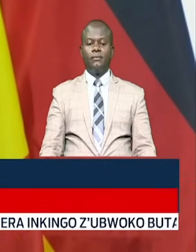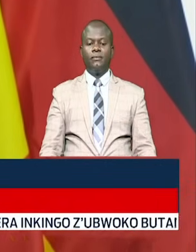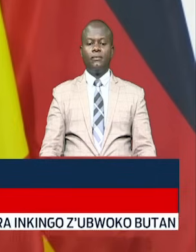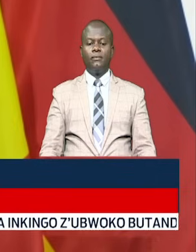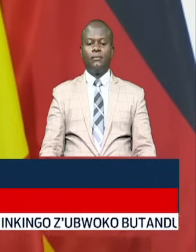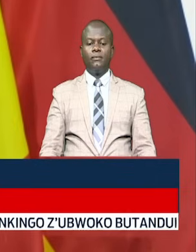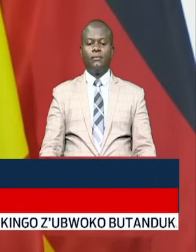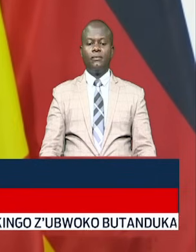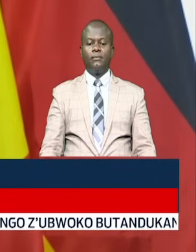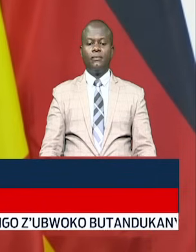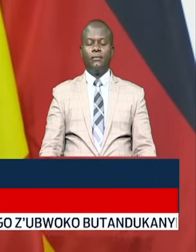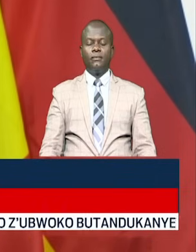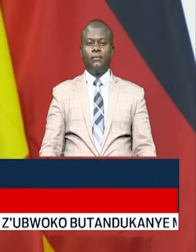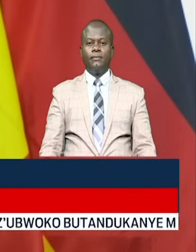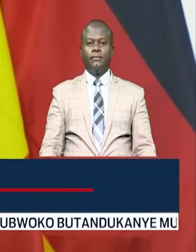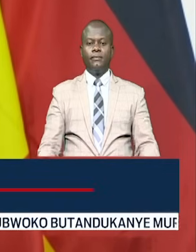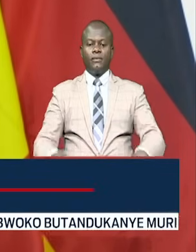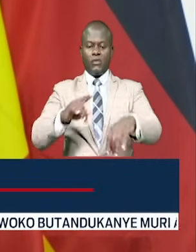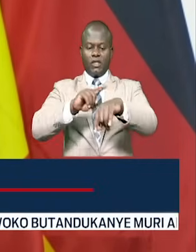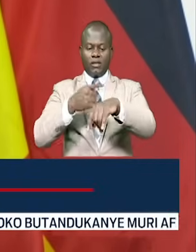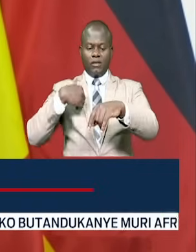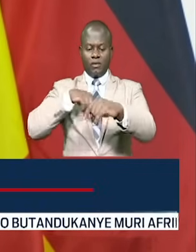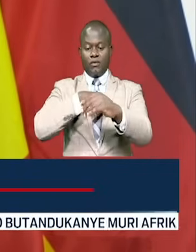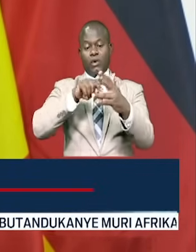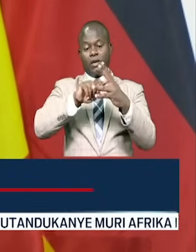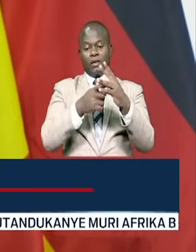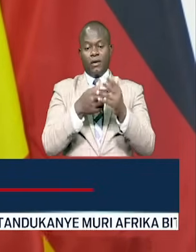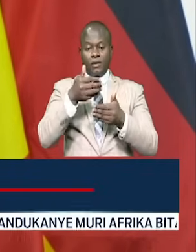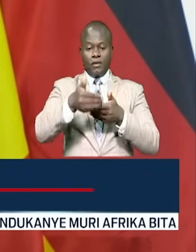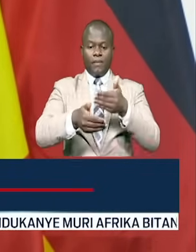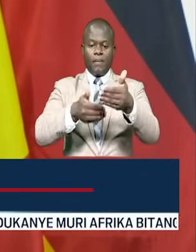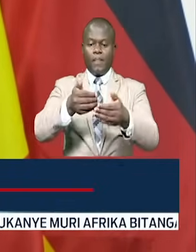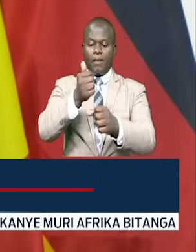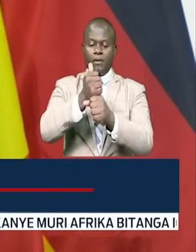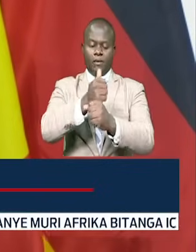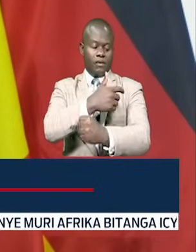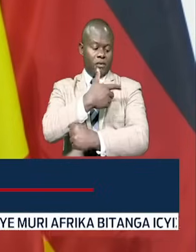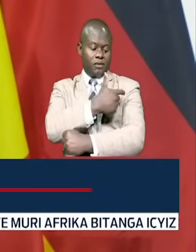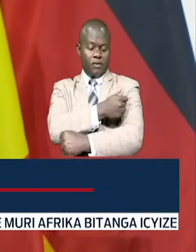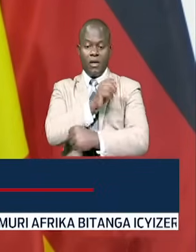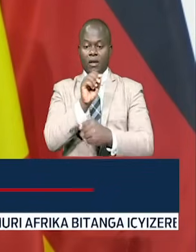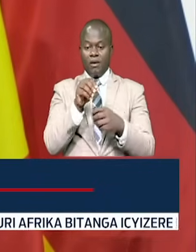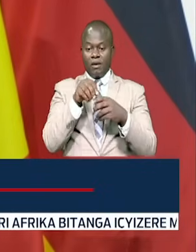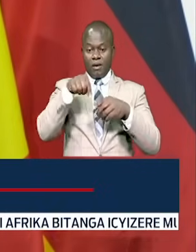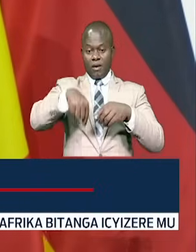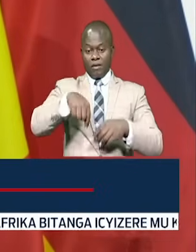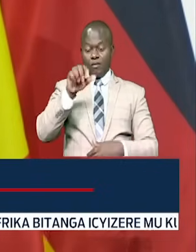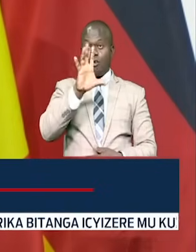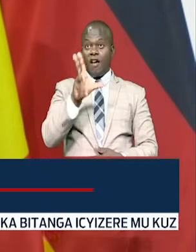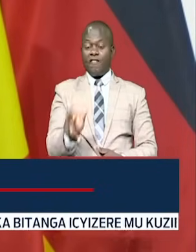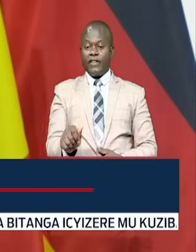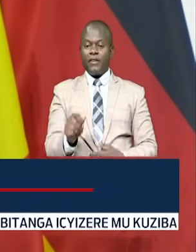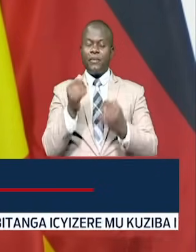continent ubwo twatangiraga urugendo rwo gukorera inkingo ku mugabane wacu baratubwiye